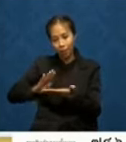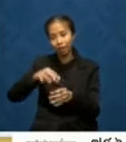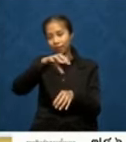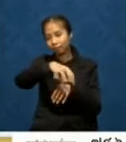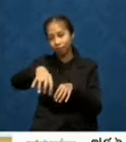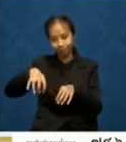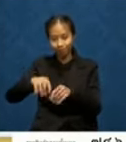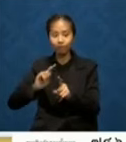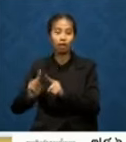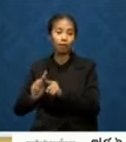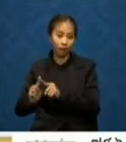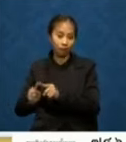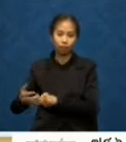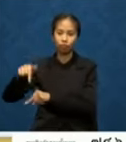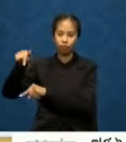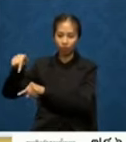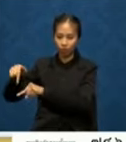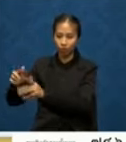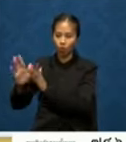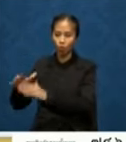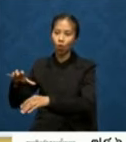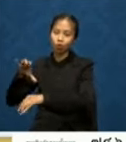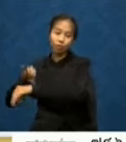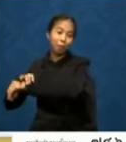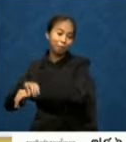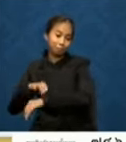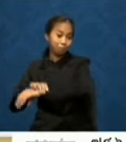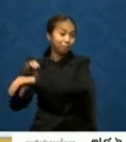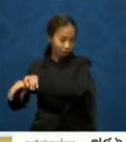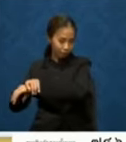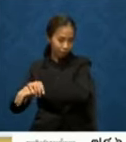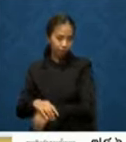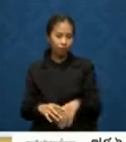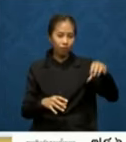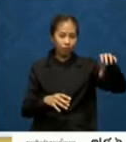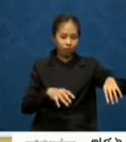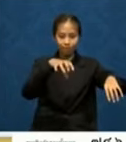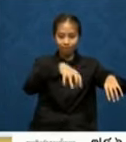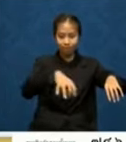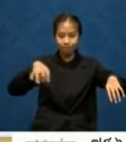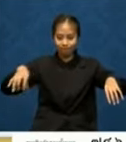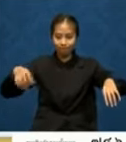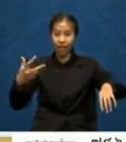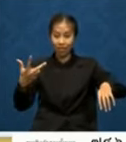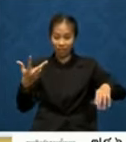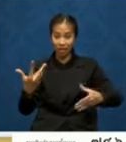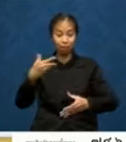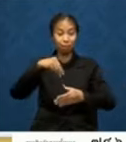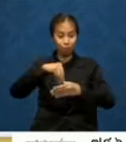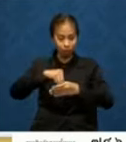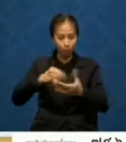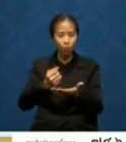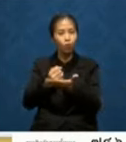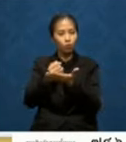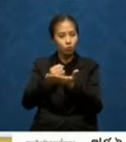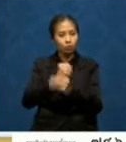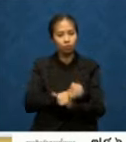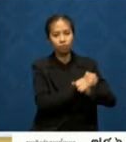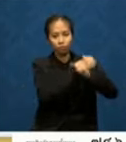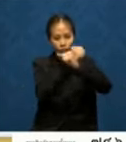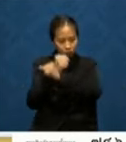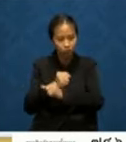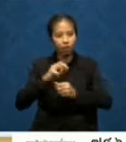คือกลุ่มที่เรียกว่าเป็นพวกหน่วยปราบปรามทั้งละทั้ง3กลุ่มเหล่านี้มีความมุ่งมั่นที่จะช่วยป้องกันและลดกระท